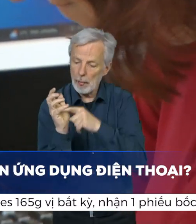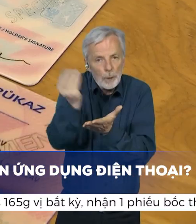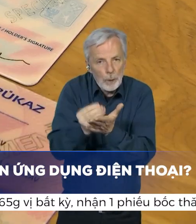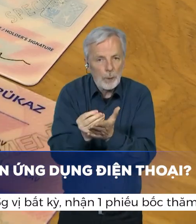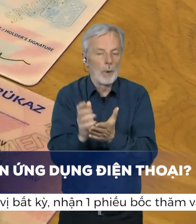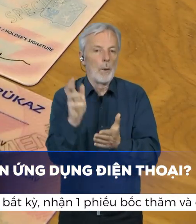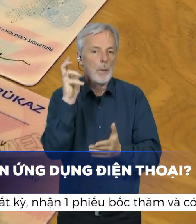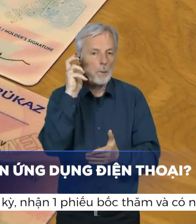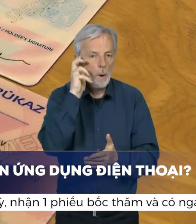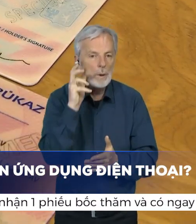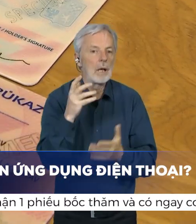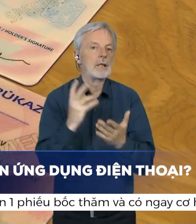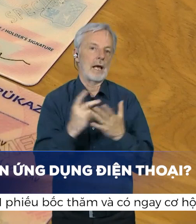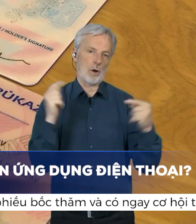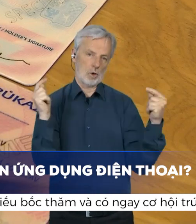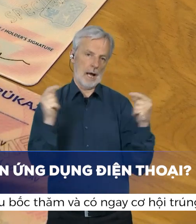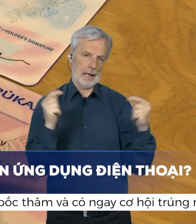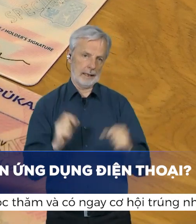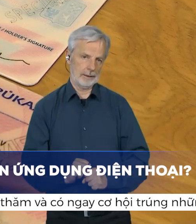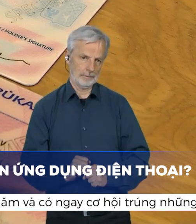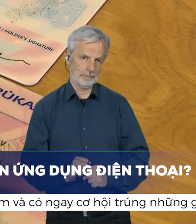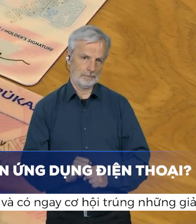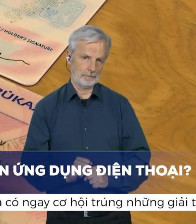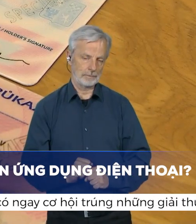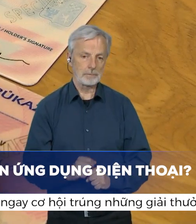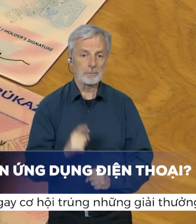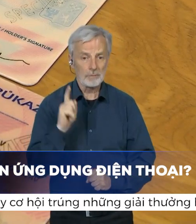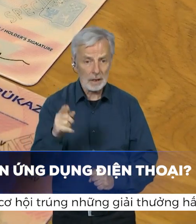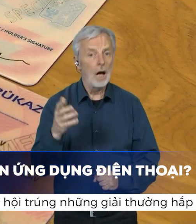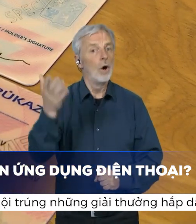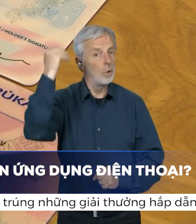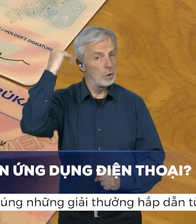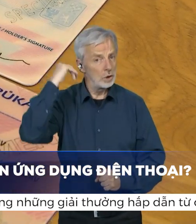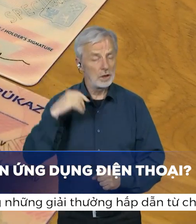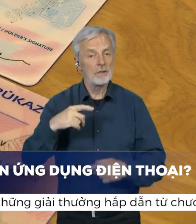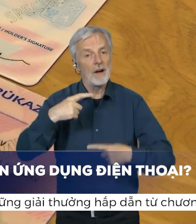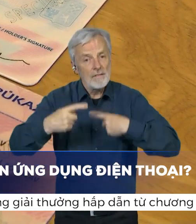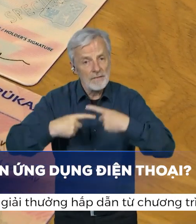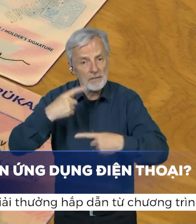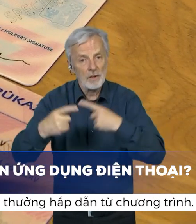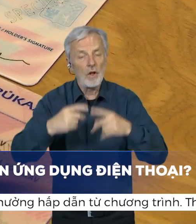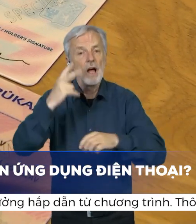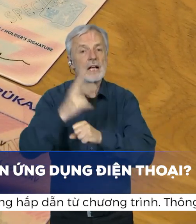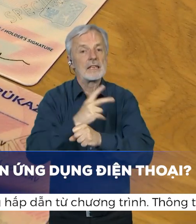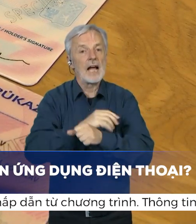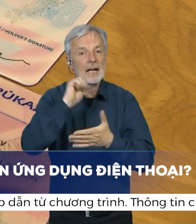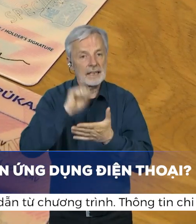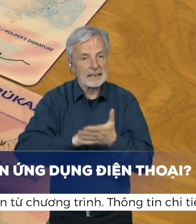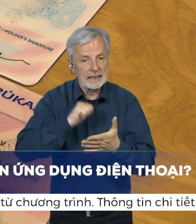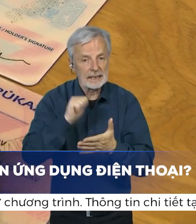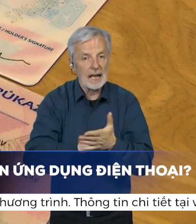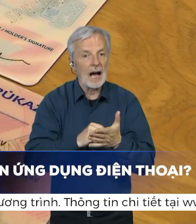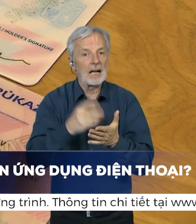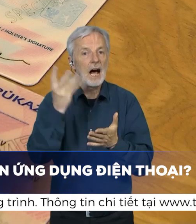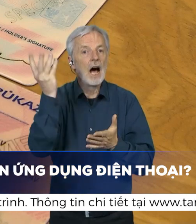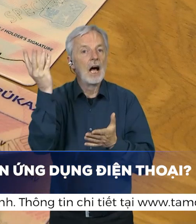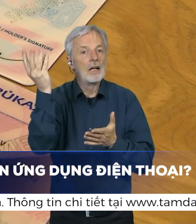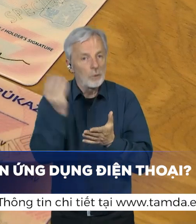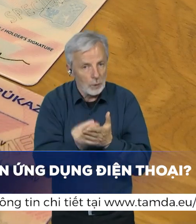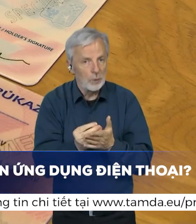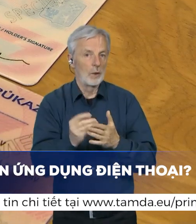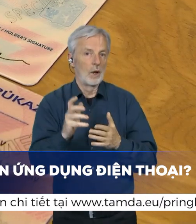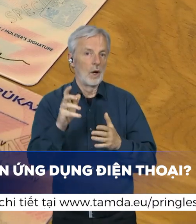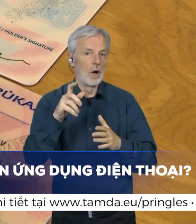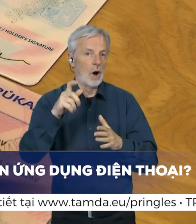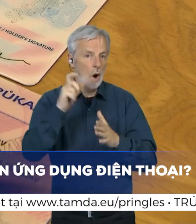dụng, trong ứng dụng sẽ có sẵn thông tin từ căn cước công dân. Người dân có thể sử dụng ứng dụng để chứng minh nhận dạng thay vì trực tiếp dùng thẻ căn cước công dân